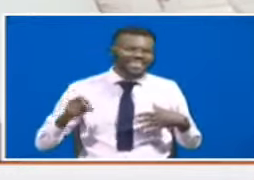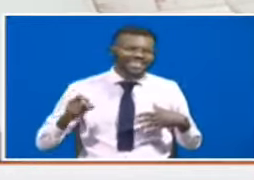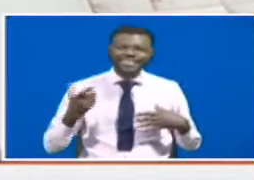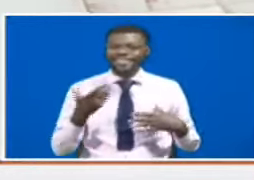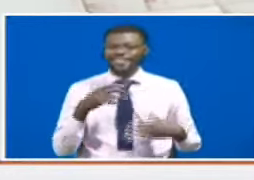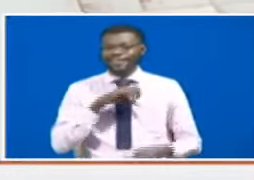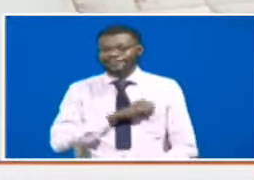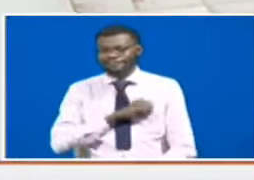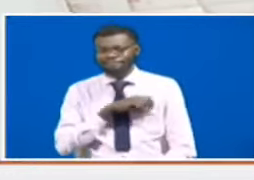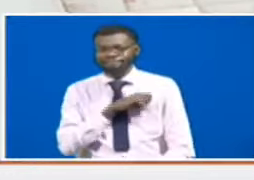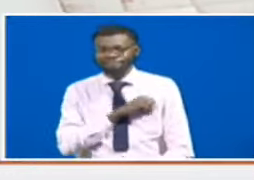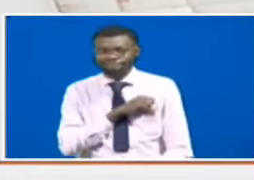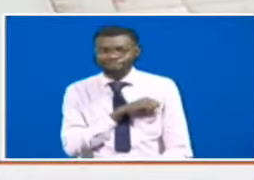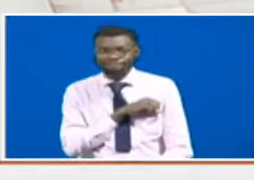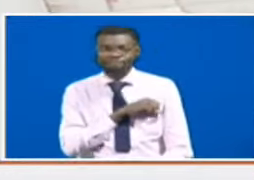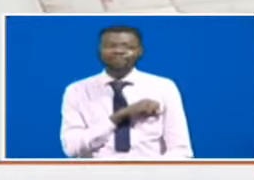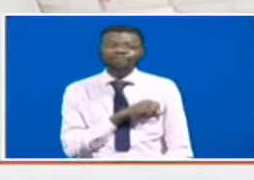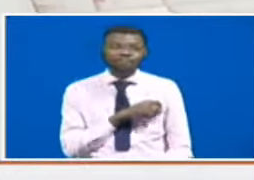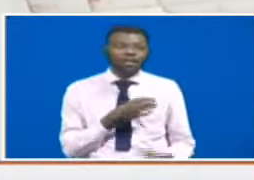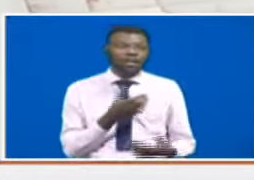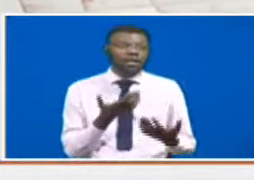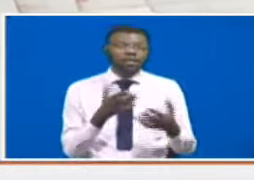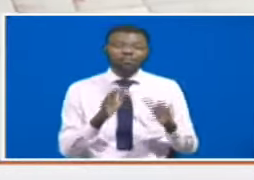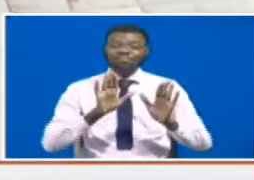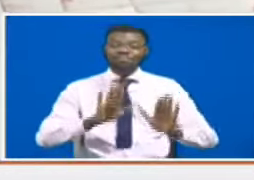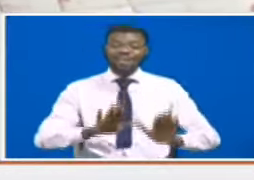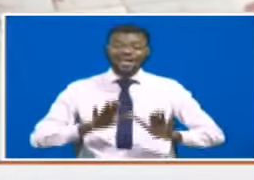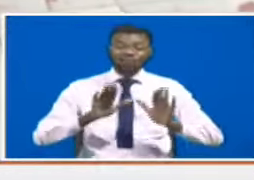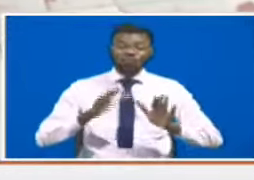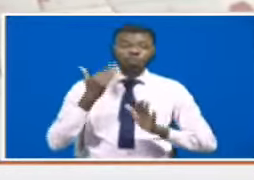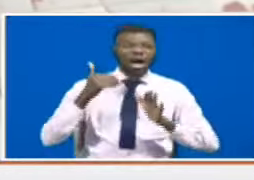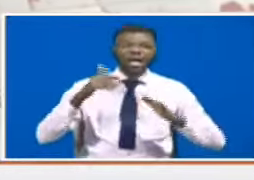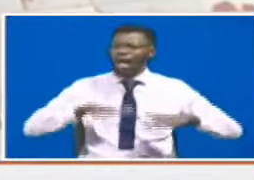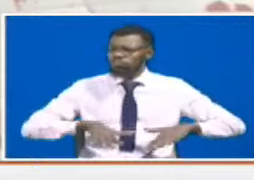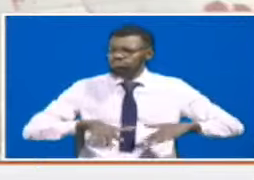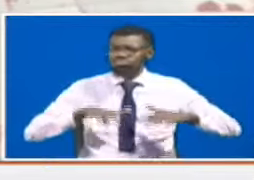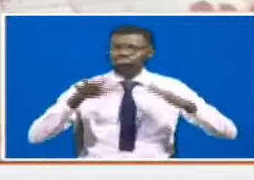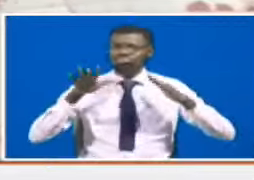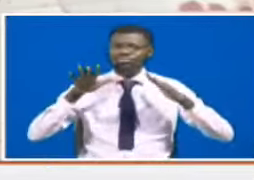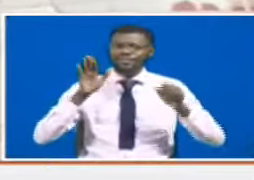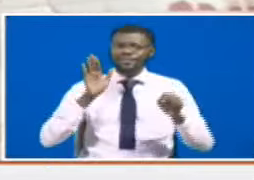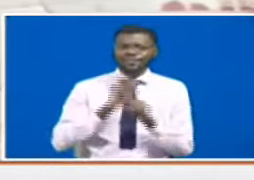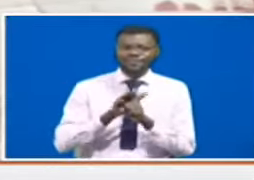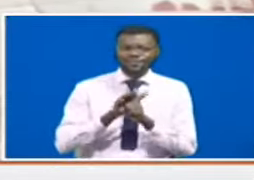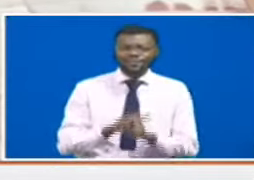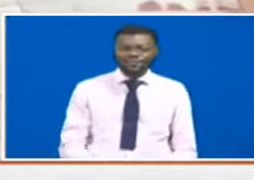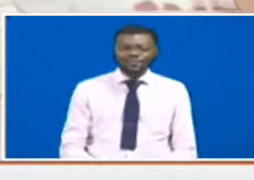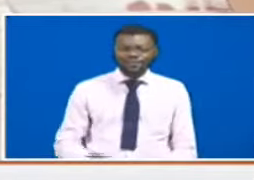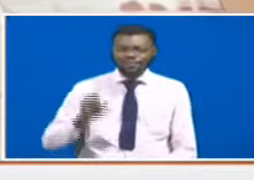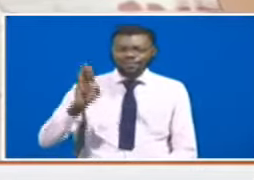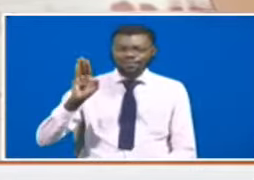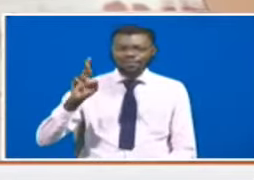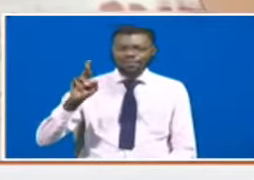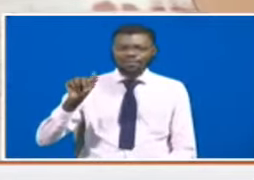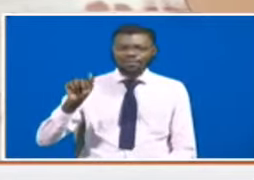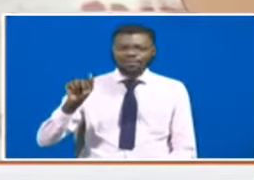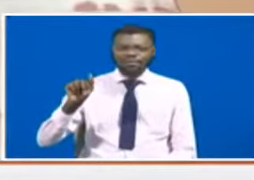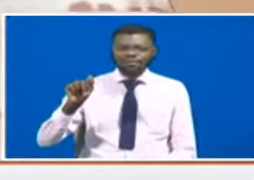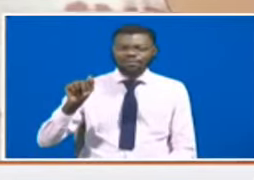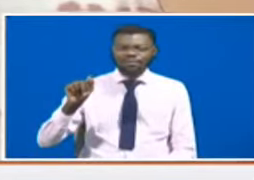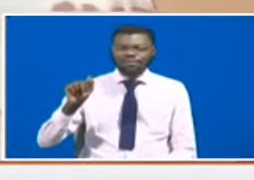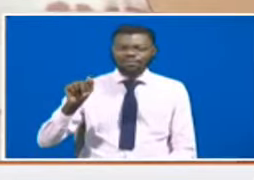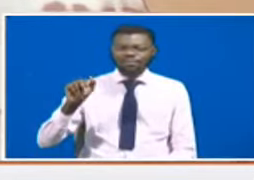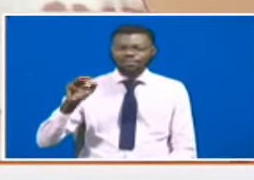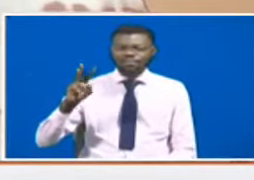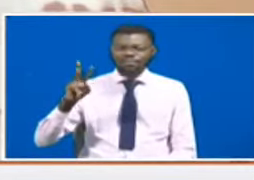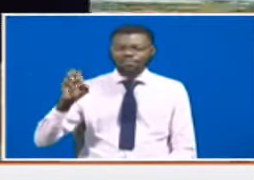zaidi ili kujinusuru na athari zinazoambatana na mafuriko haya. Bramwell Bwire, KTN News.